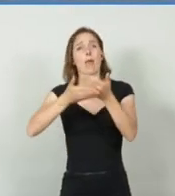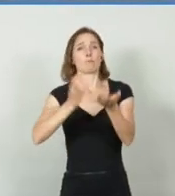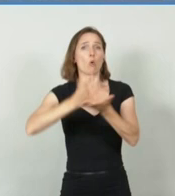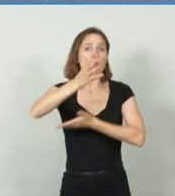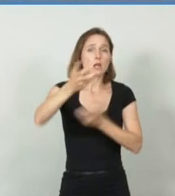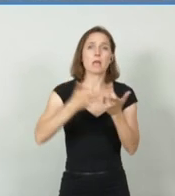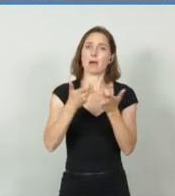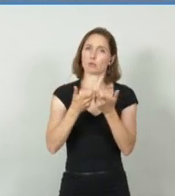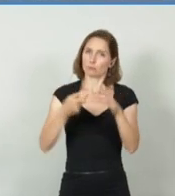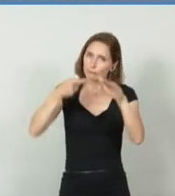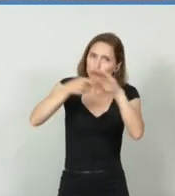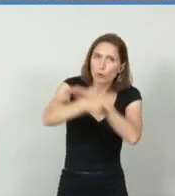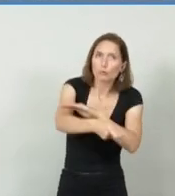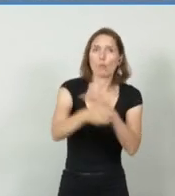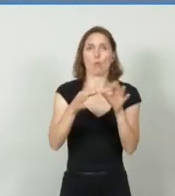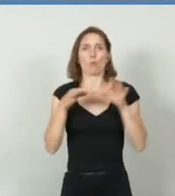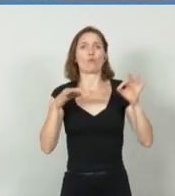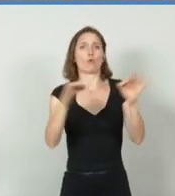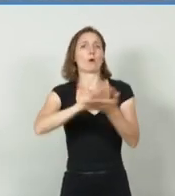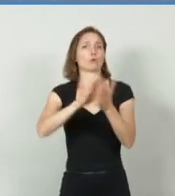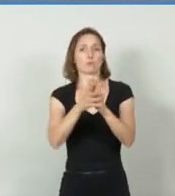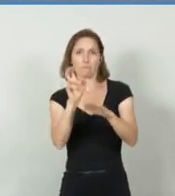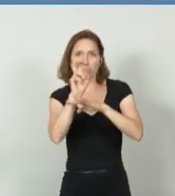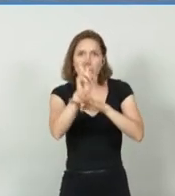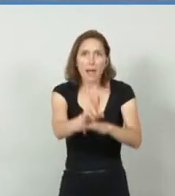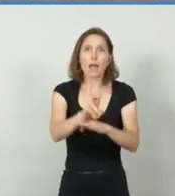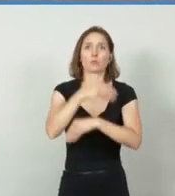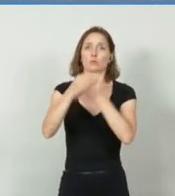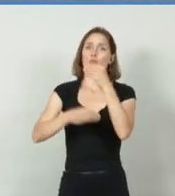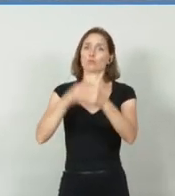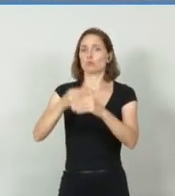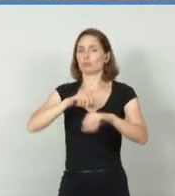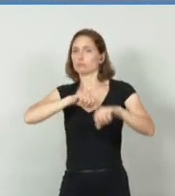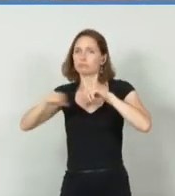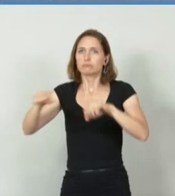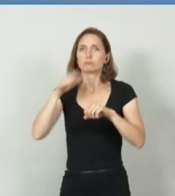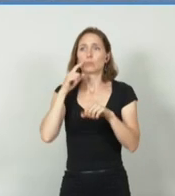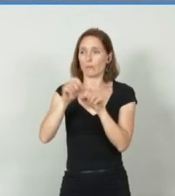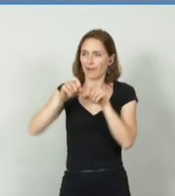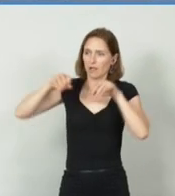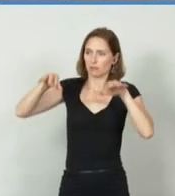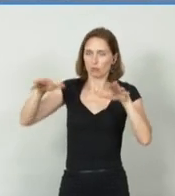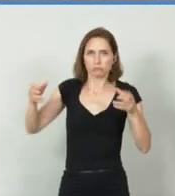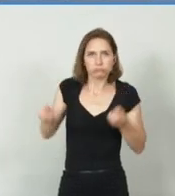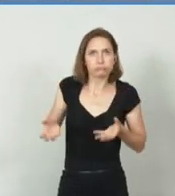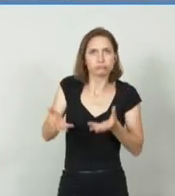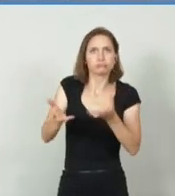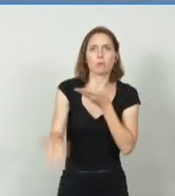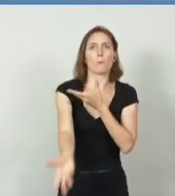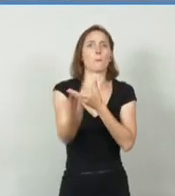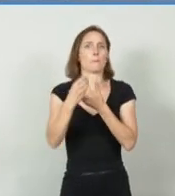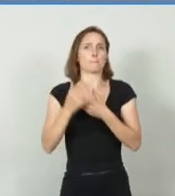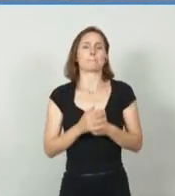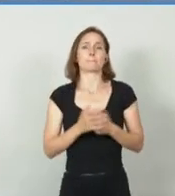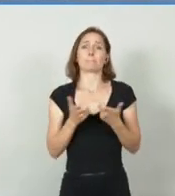disposition de locaux associatif des séances de formation un travail sur la mise en réseau le pôle de solidarité internationale située sur le secteur